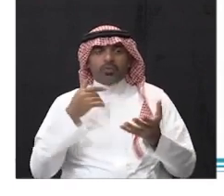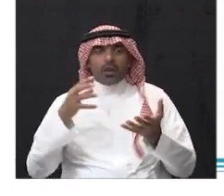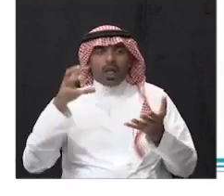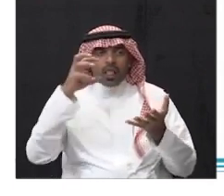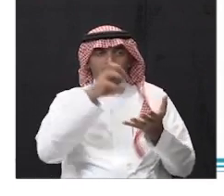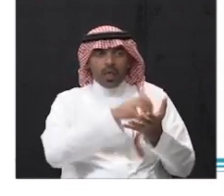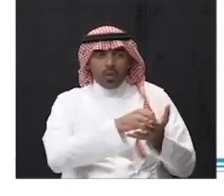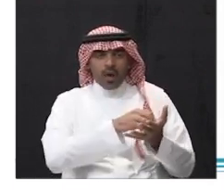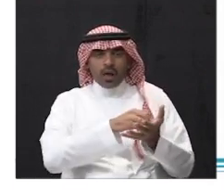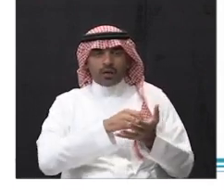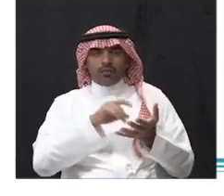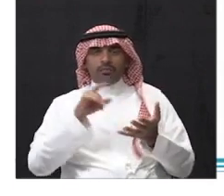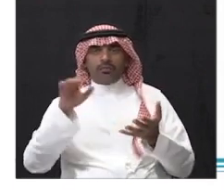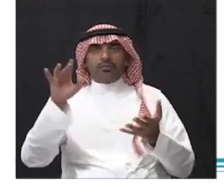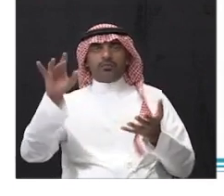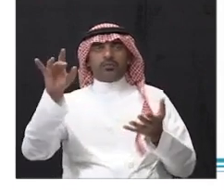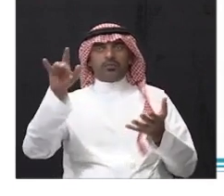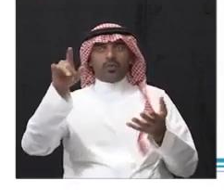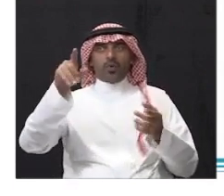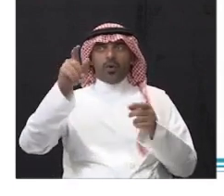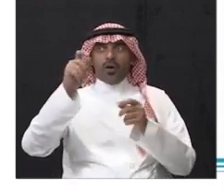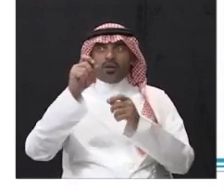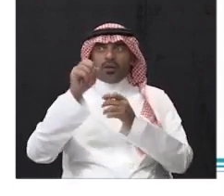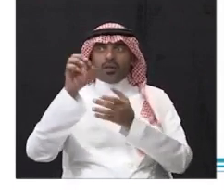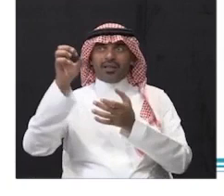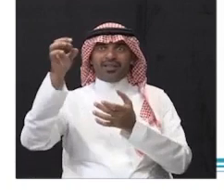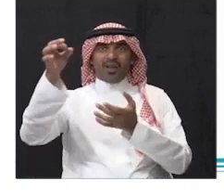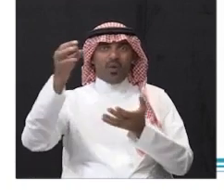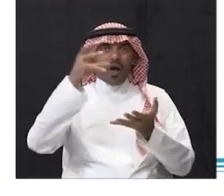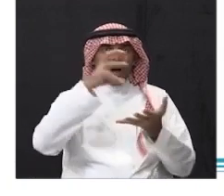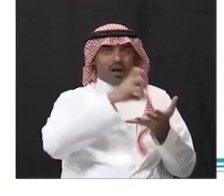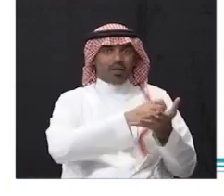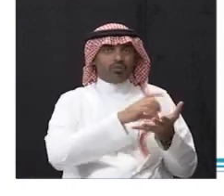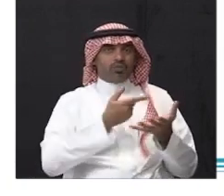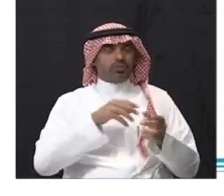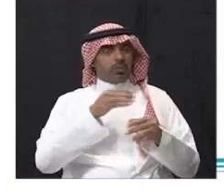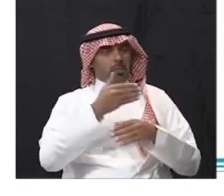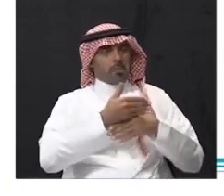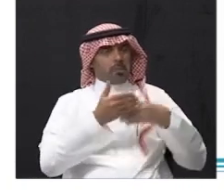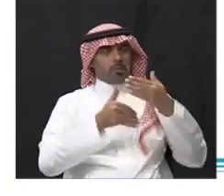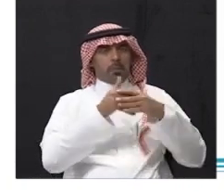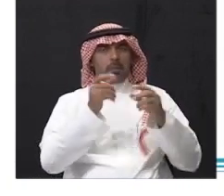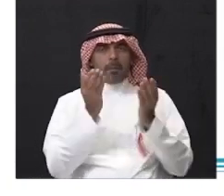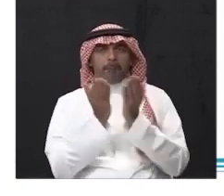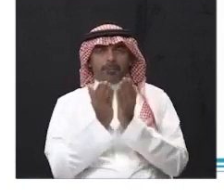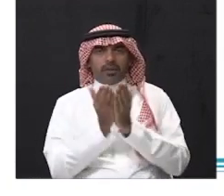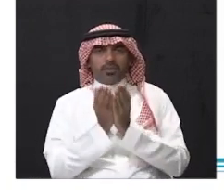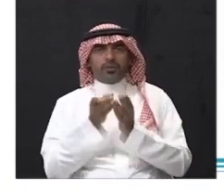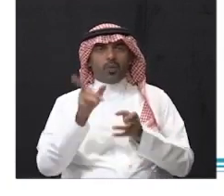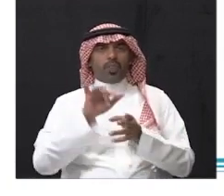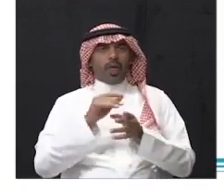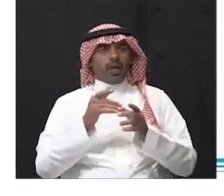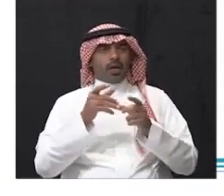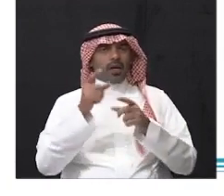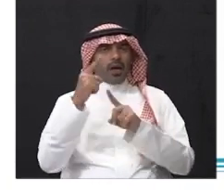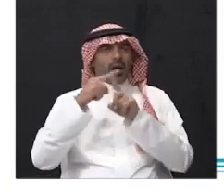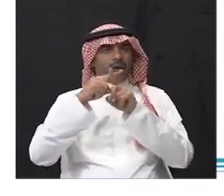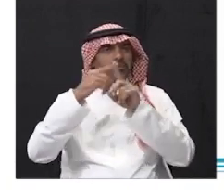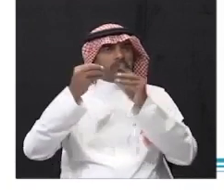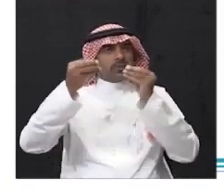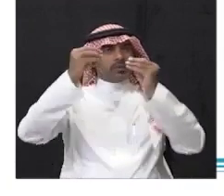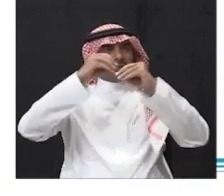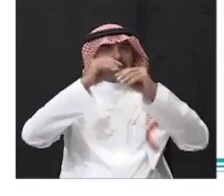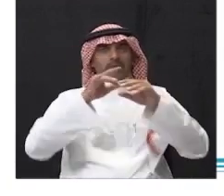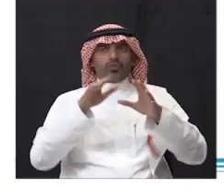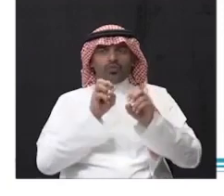إنشاء المدارس والمعاهد الأجنبية ومراكز التنصير ونشر ثقافتها لتكون تابعة لها